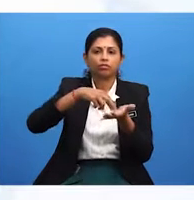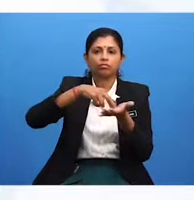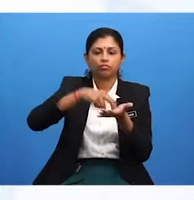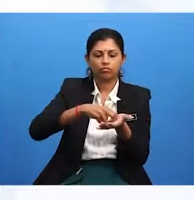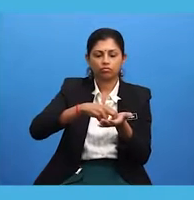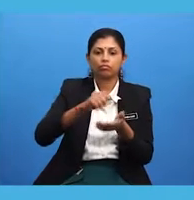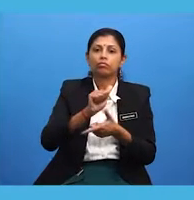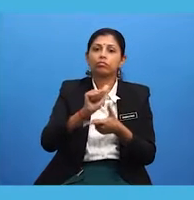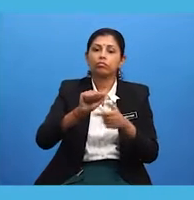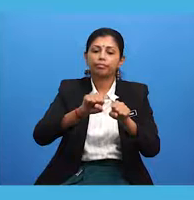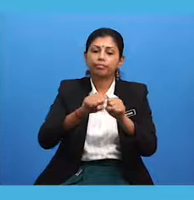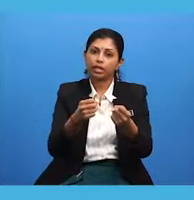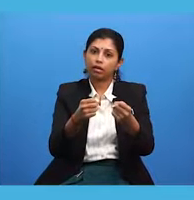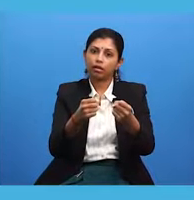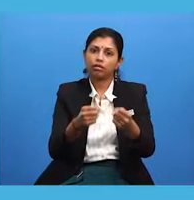retak.